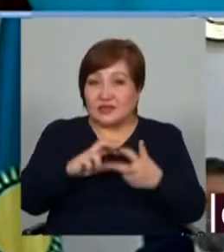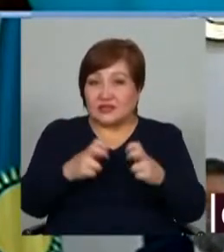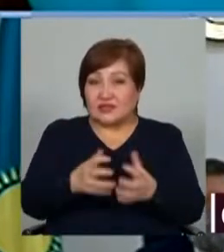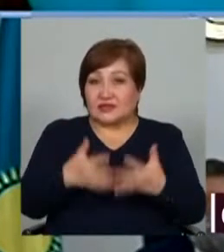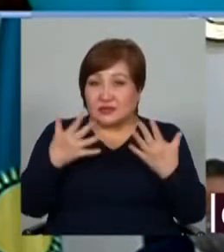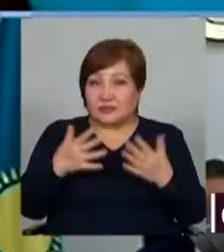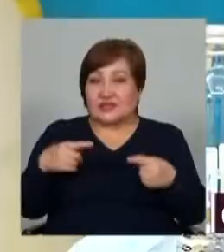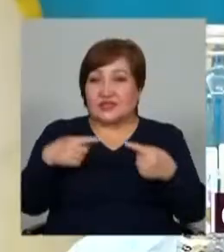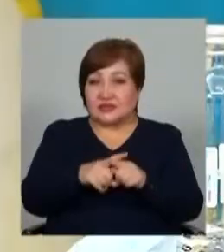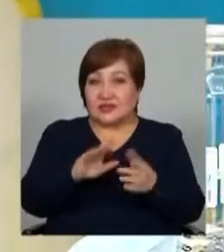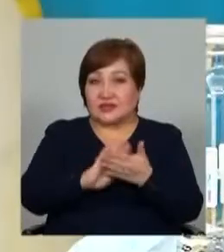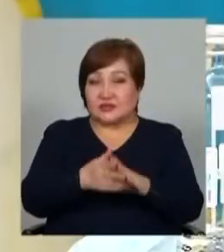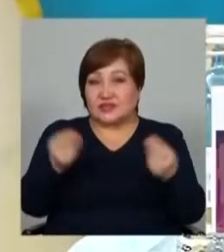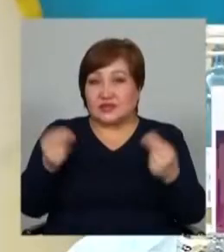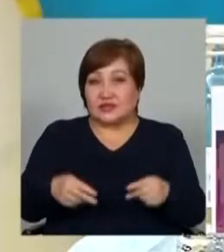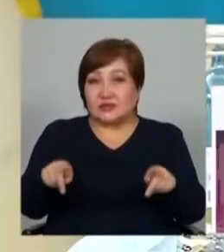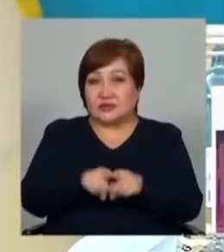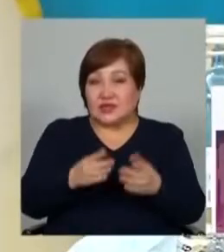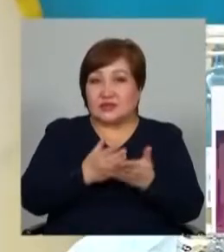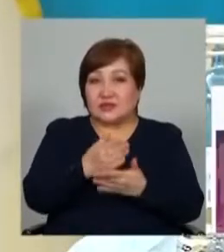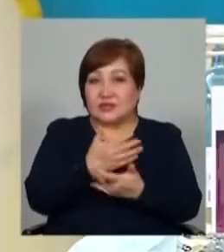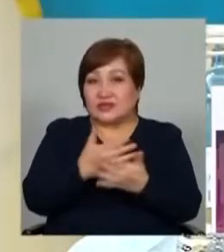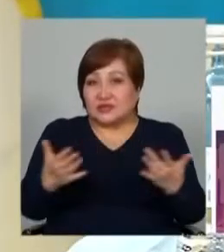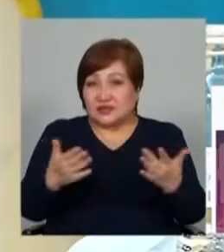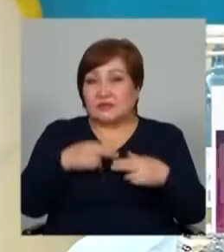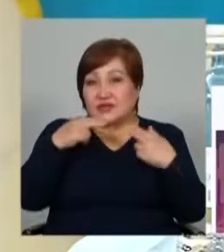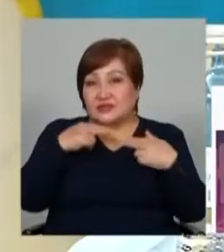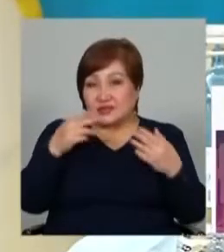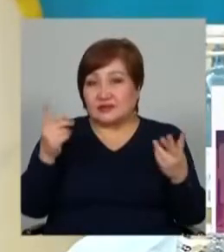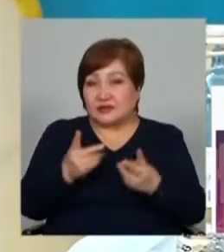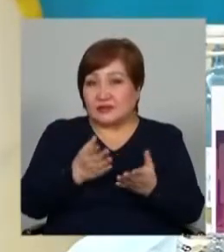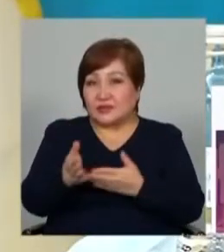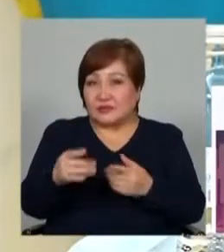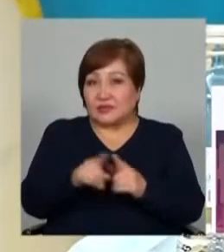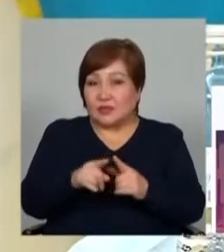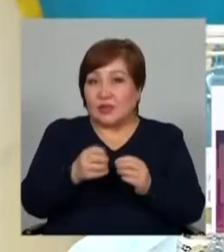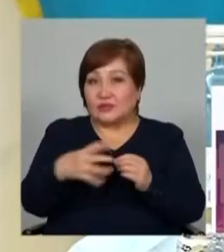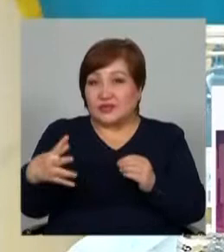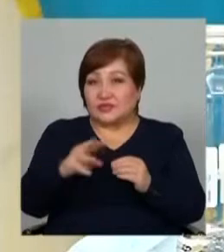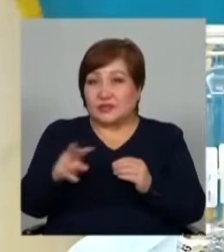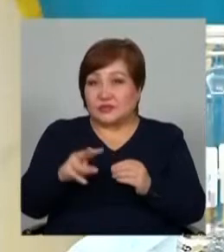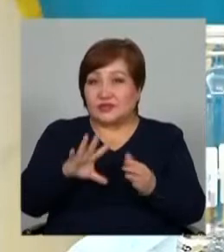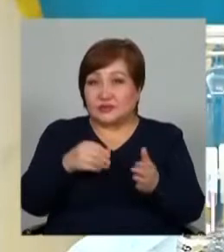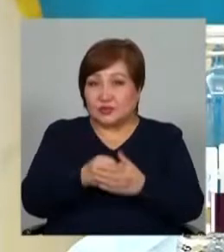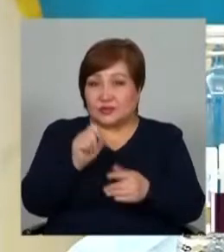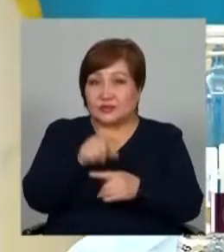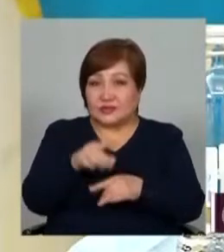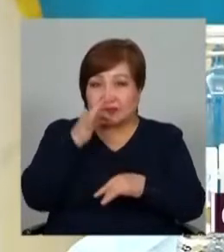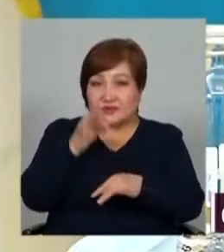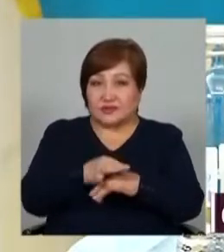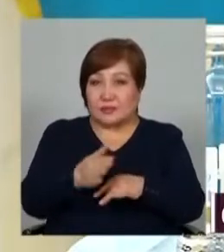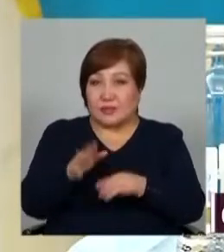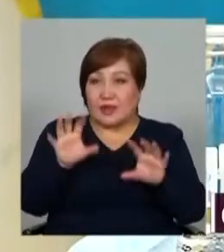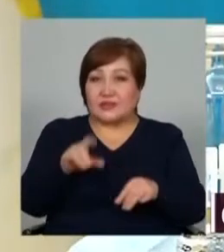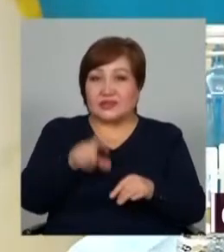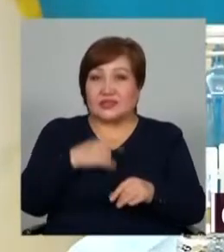шарттарды сондай-ақ, қызметтің басқа да аспектілерін мұқият зерделеу қажет. 15 наурызға дейін есеп беруді тапсырамын. Президенттің айтуынша,